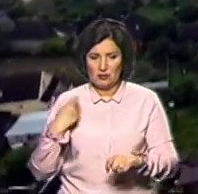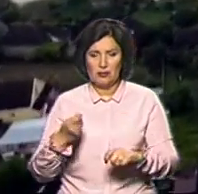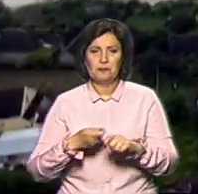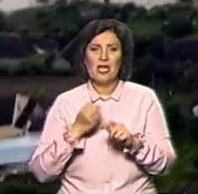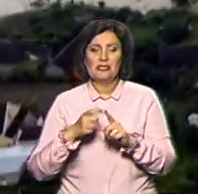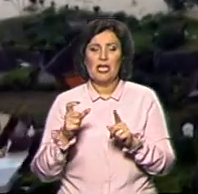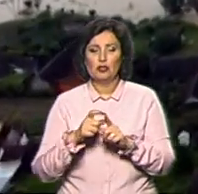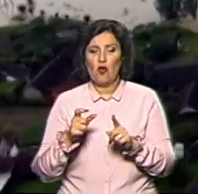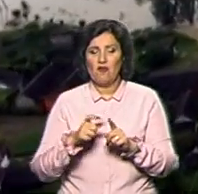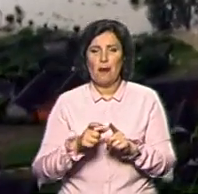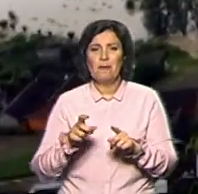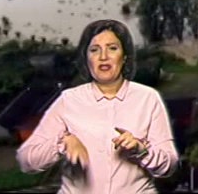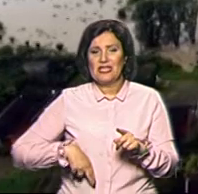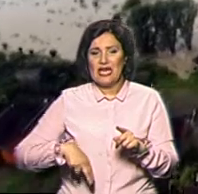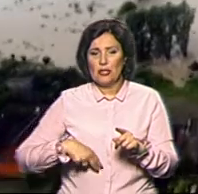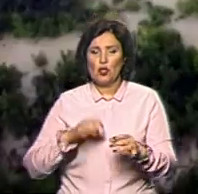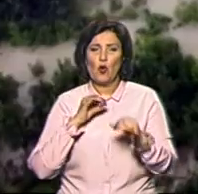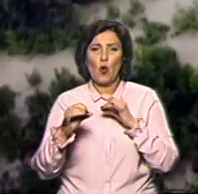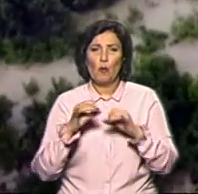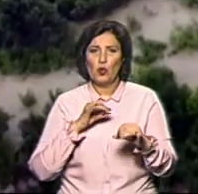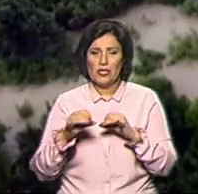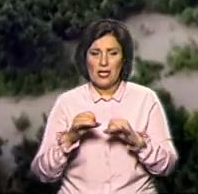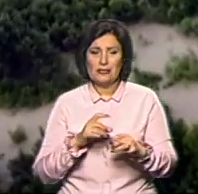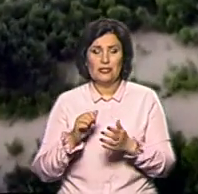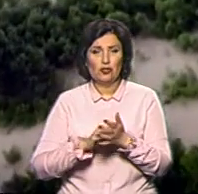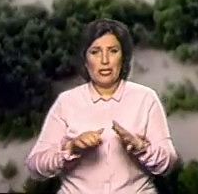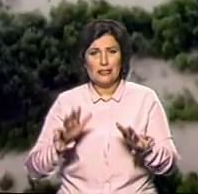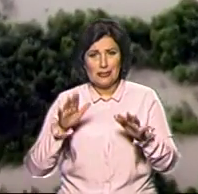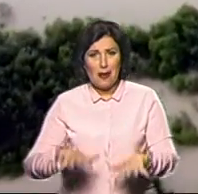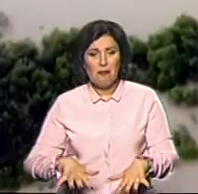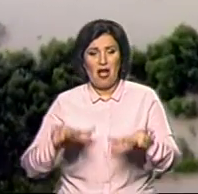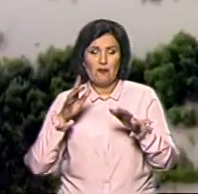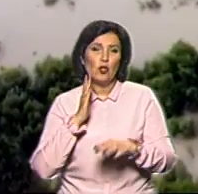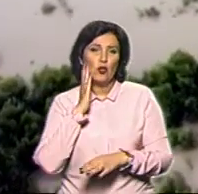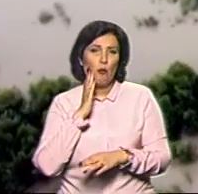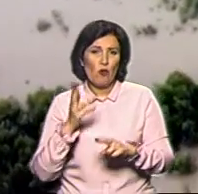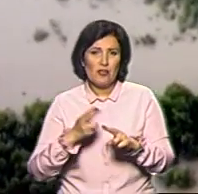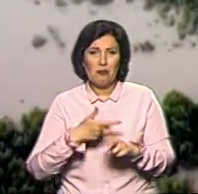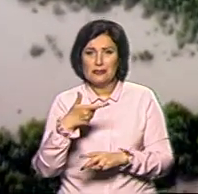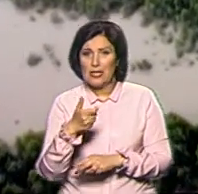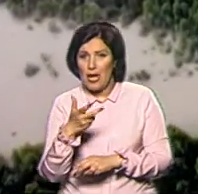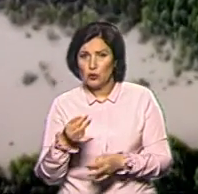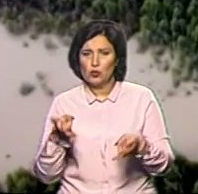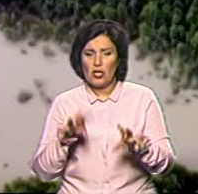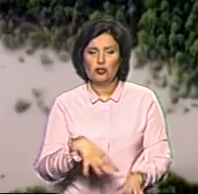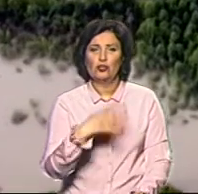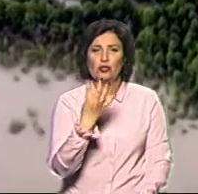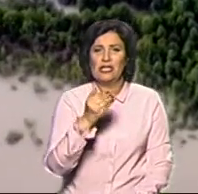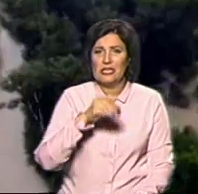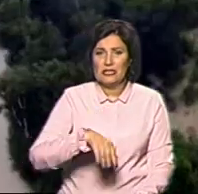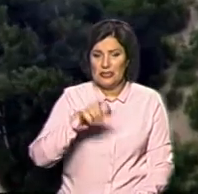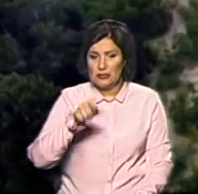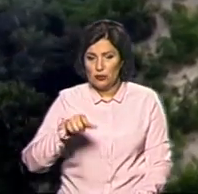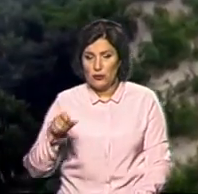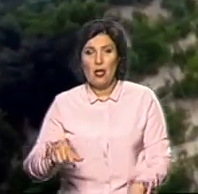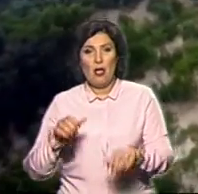комунікації облдержадміністрації Вікторії Гатрич, через паводок на Буковині без газу залишилось понад 4 тисячі людей. Прогнозують, що через хвилю, яка насувається